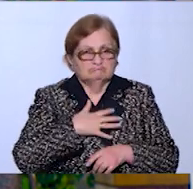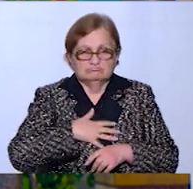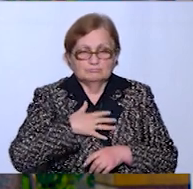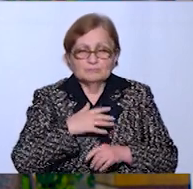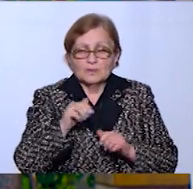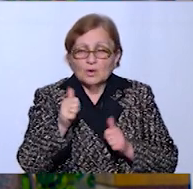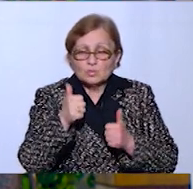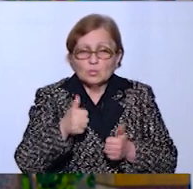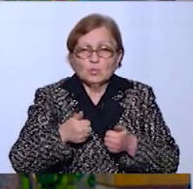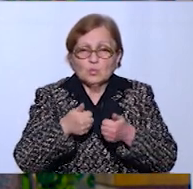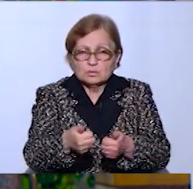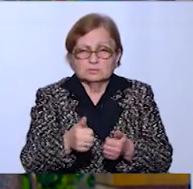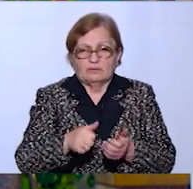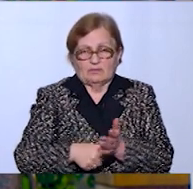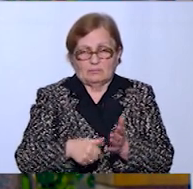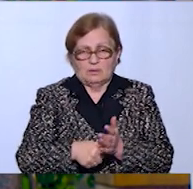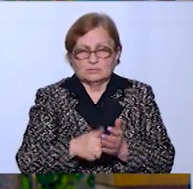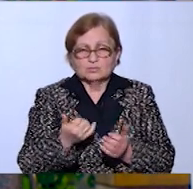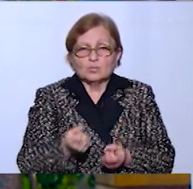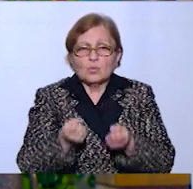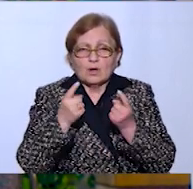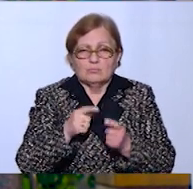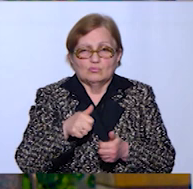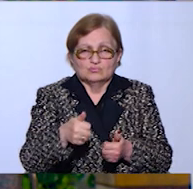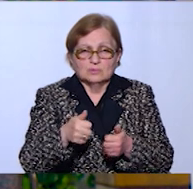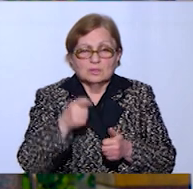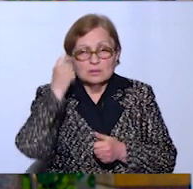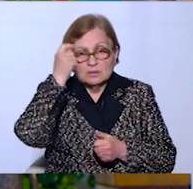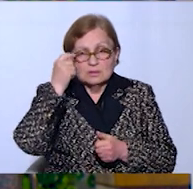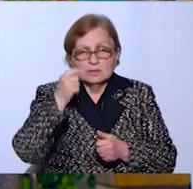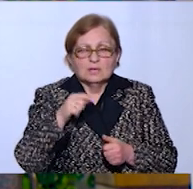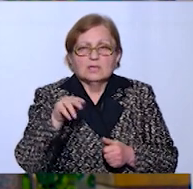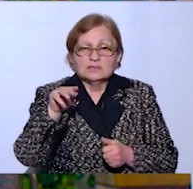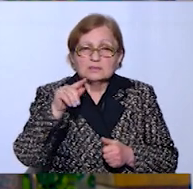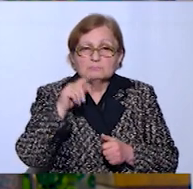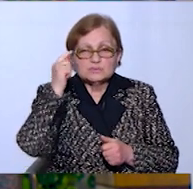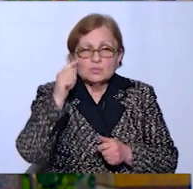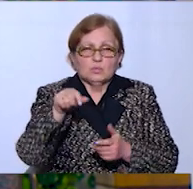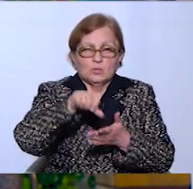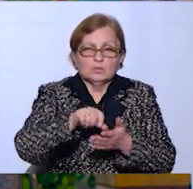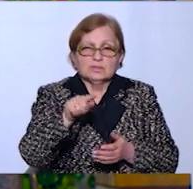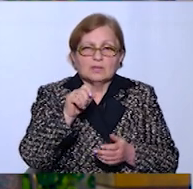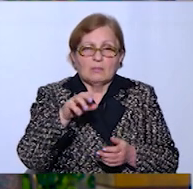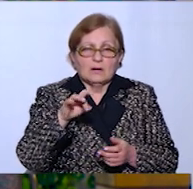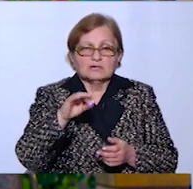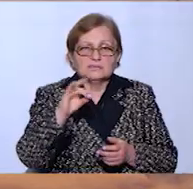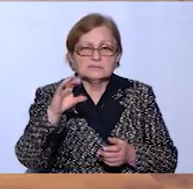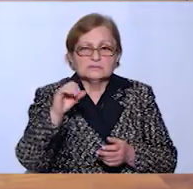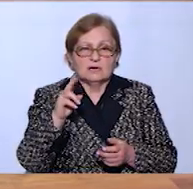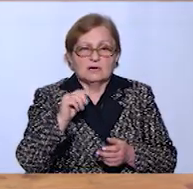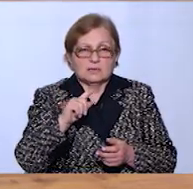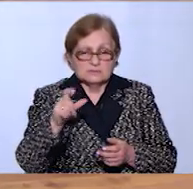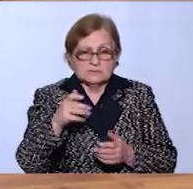მდგომარეობაზეც. Როგორ აღმოვუჩინოთ ბავშვებს ემოციური მხარდაჭერა იზოლაციის პირობებში? ფსიქოლოგი თამარ ისაკაძე გაგაცნობთ დეტალებს.